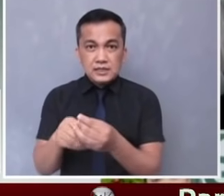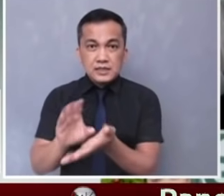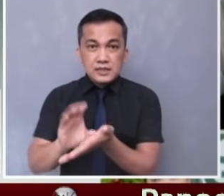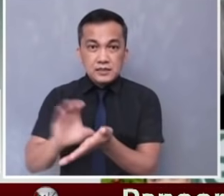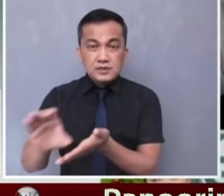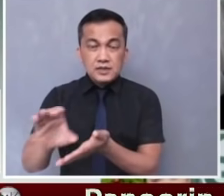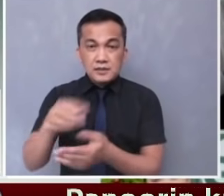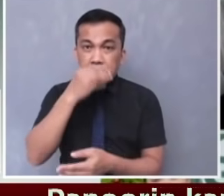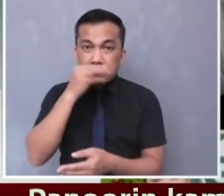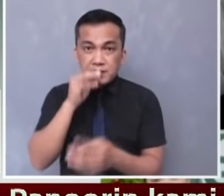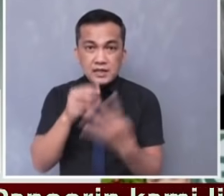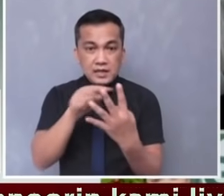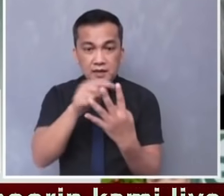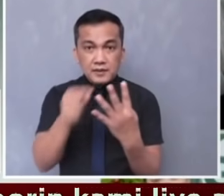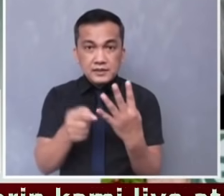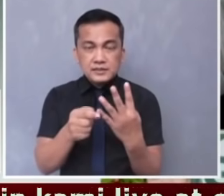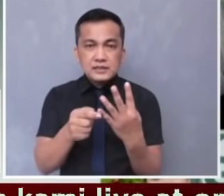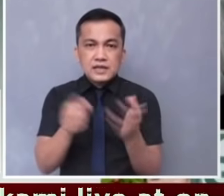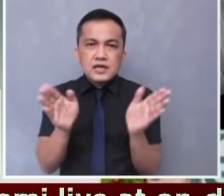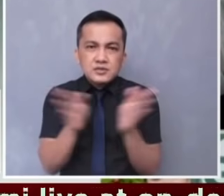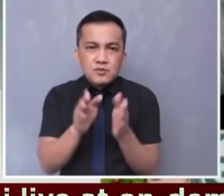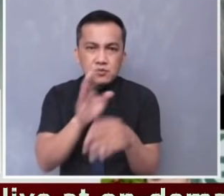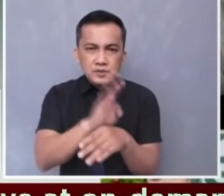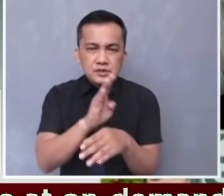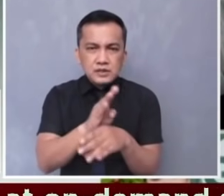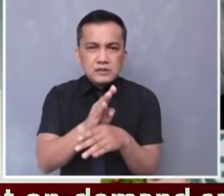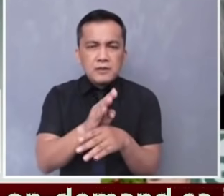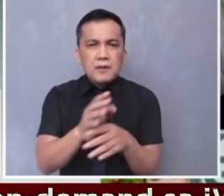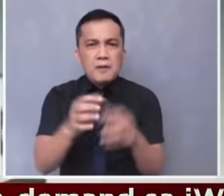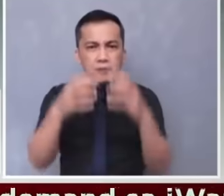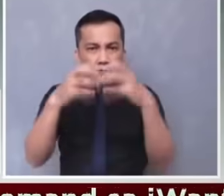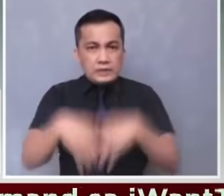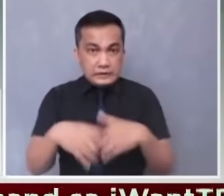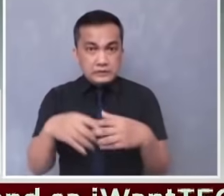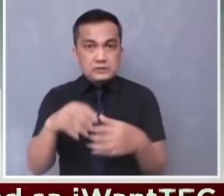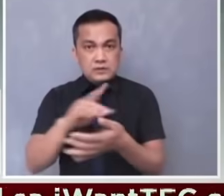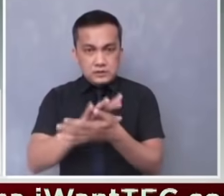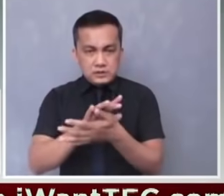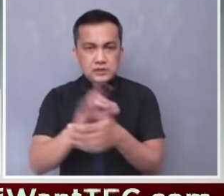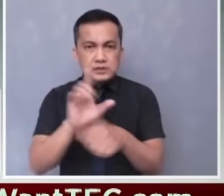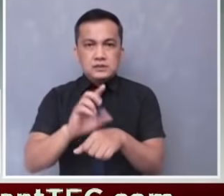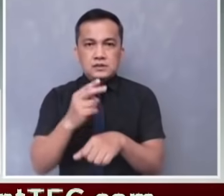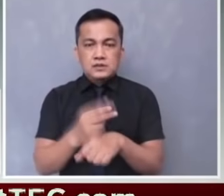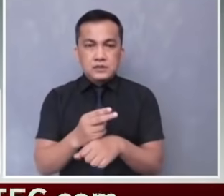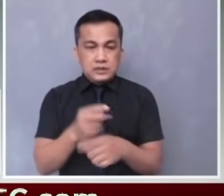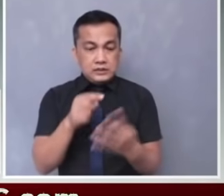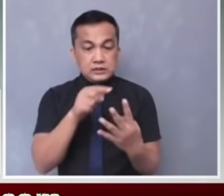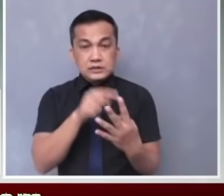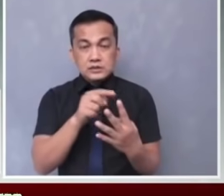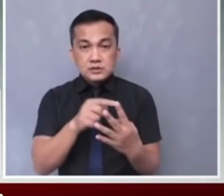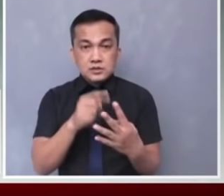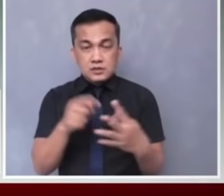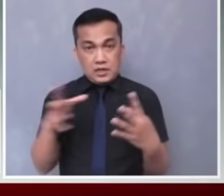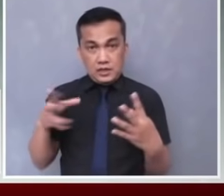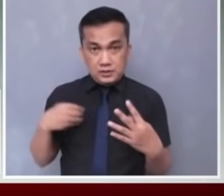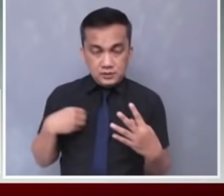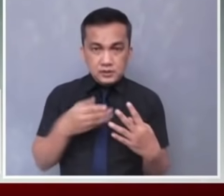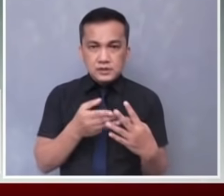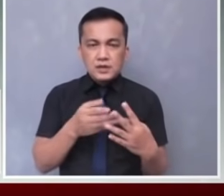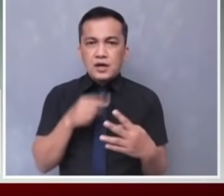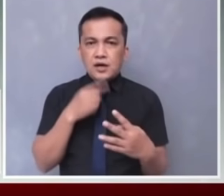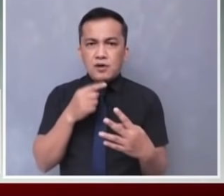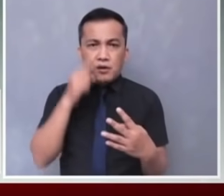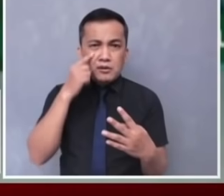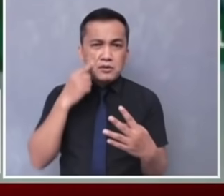sa apat na maliliit na negosyanteng lubhang pinadapa ng pandemya ang kabuhayan. Isa sa nakatanggap ng tulong, di na iwasang mapaluha